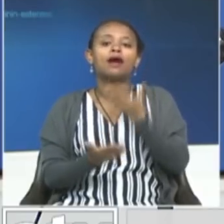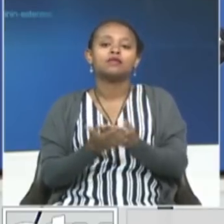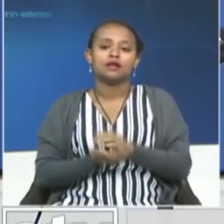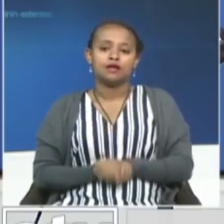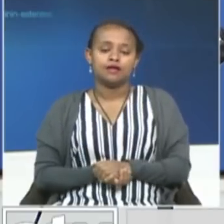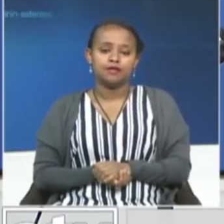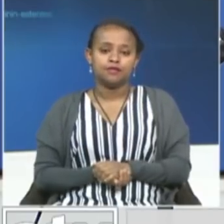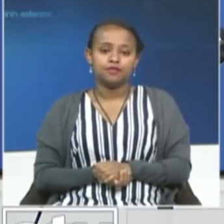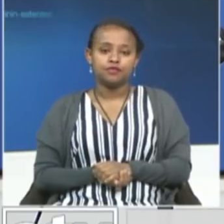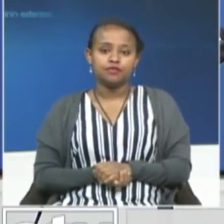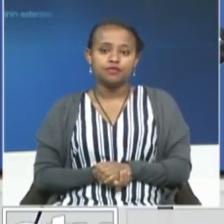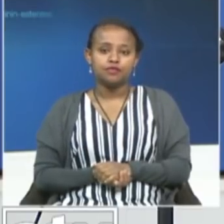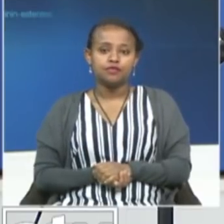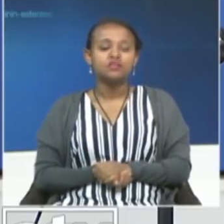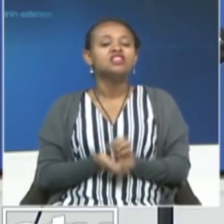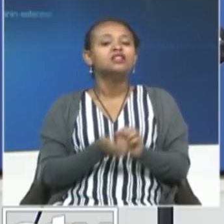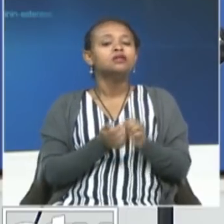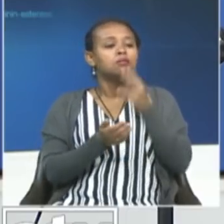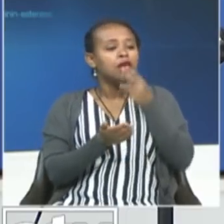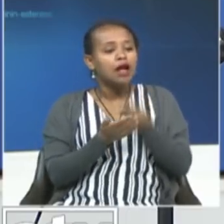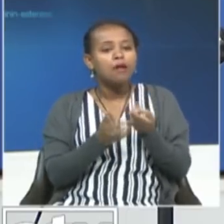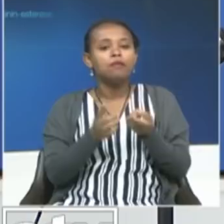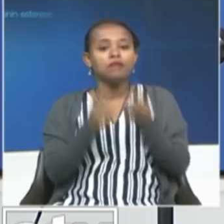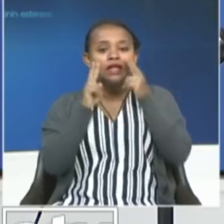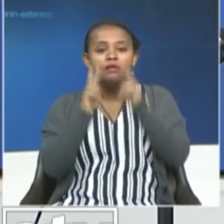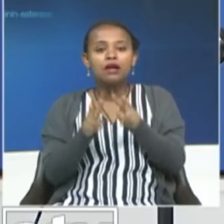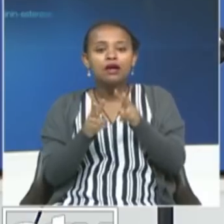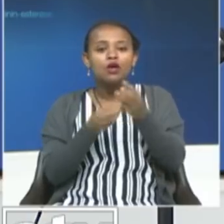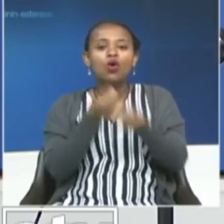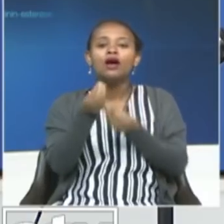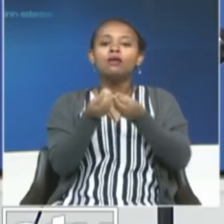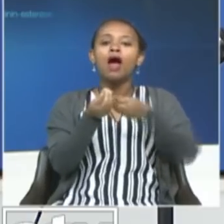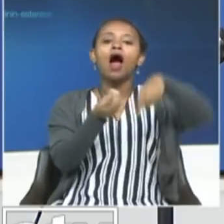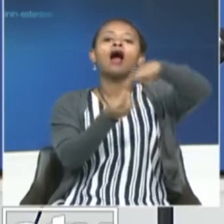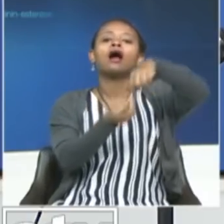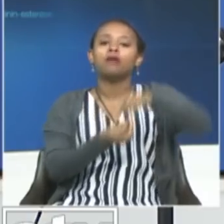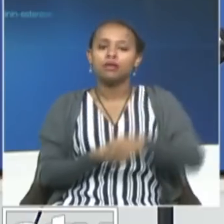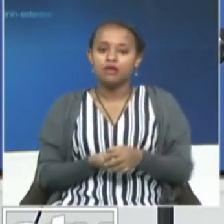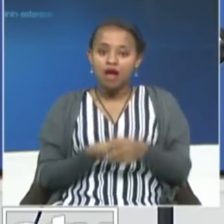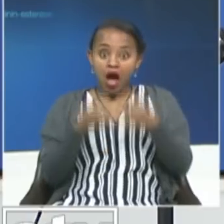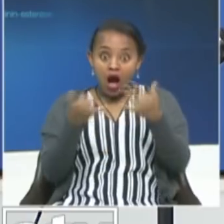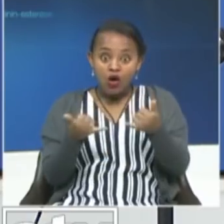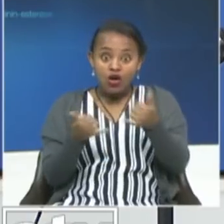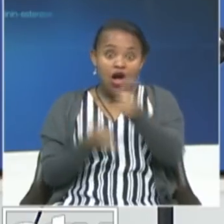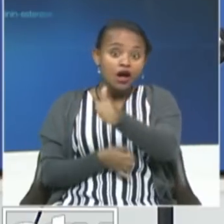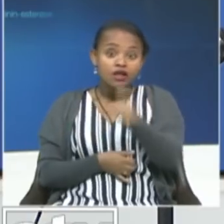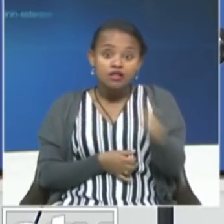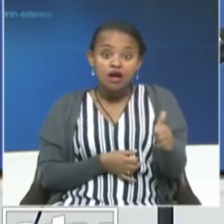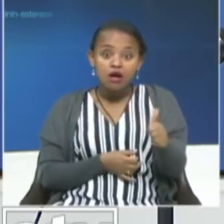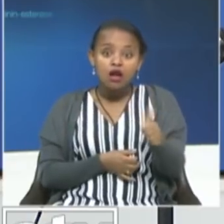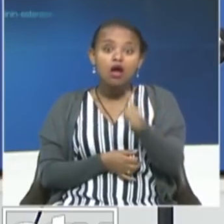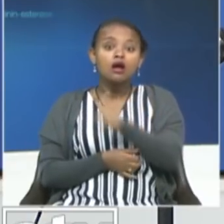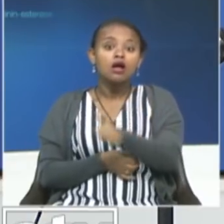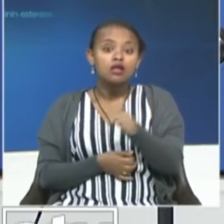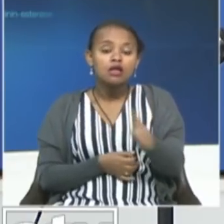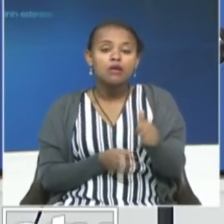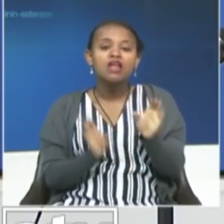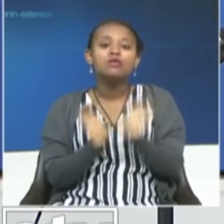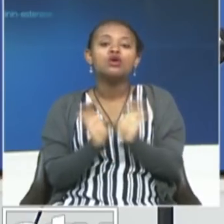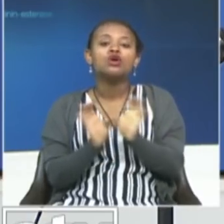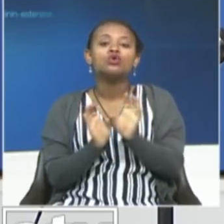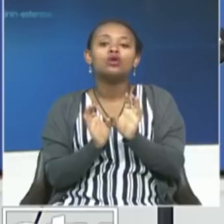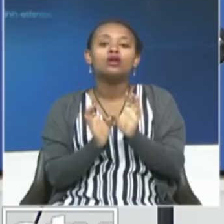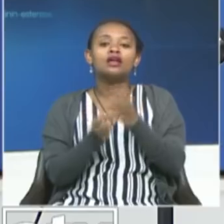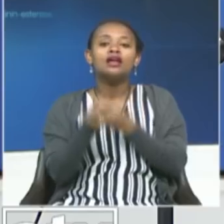መልካም። እስቲ እንመልከተው ገበያዎች አካባቢ አሁን የአዲስ አበባን ከአዲስ አበባም የመርካቶን ገበያ ነው